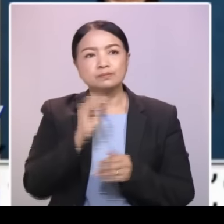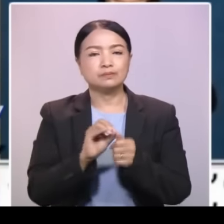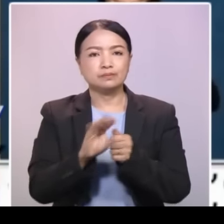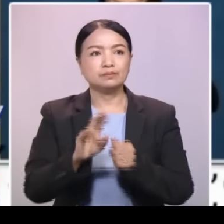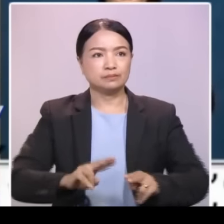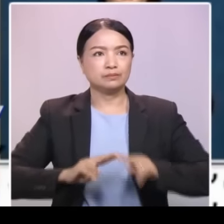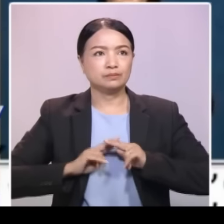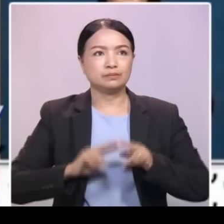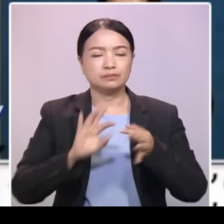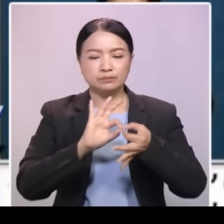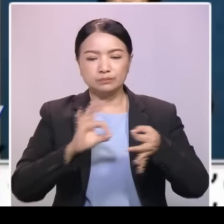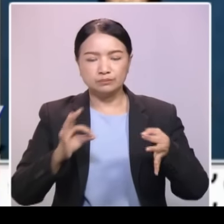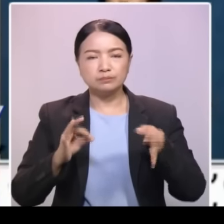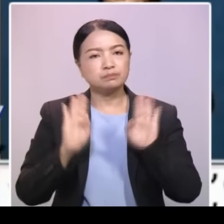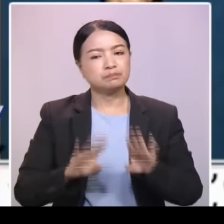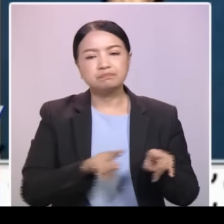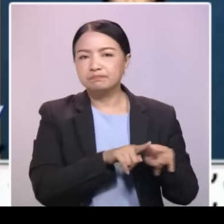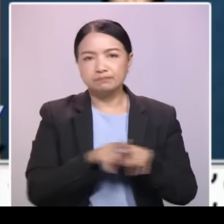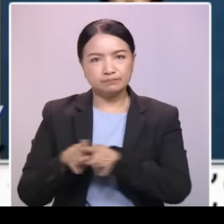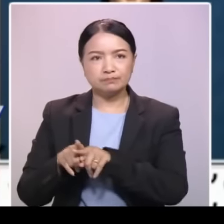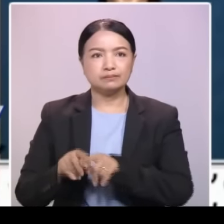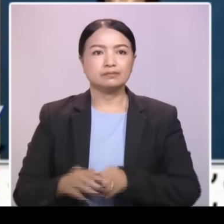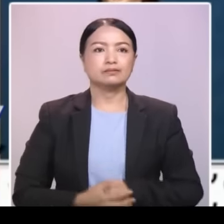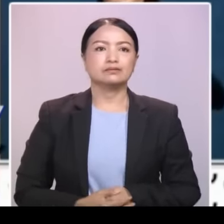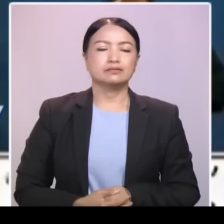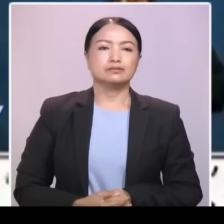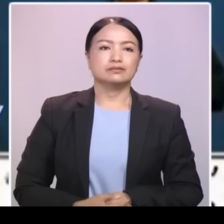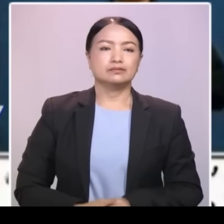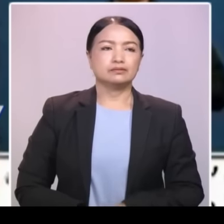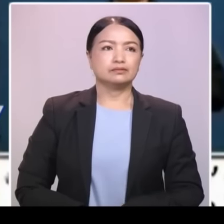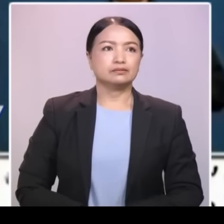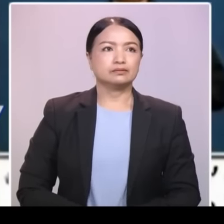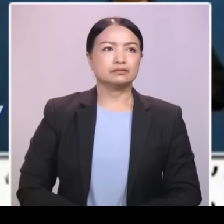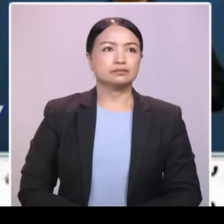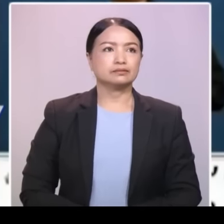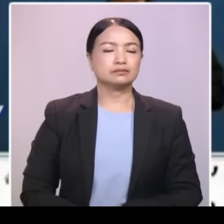ำตัวประโยคในลักษณะเดียวกันค่ะ